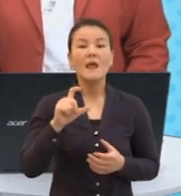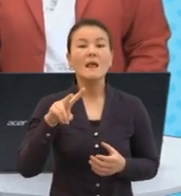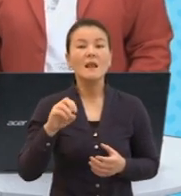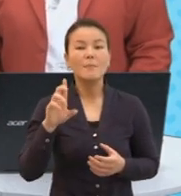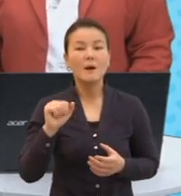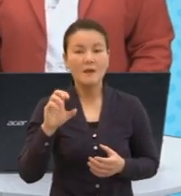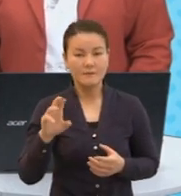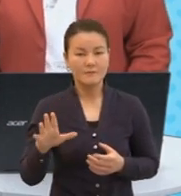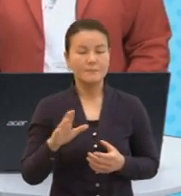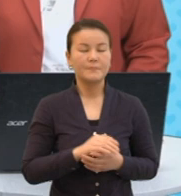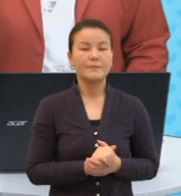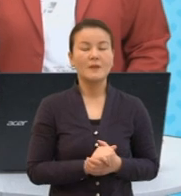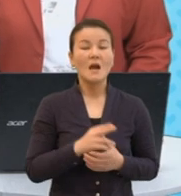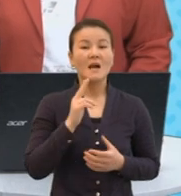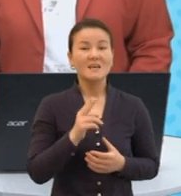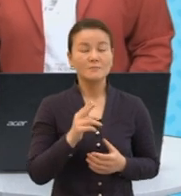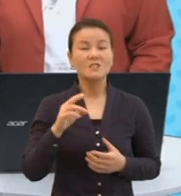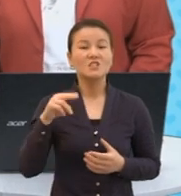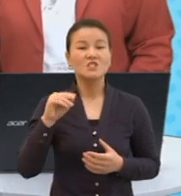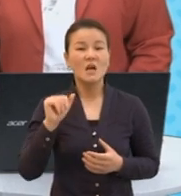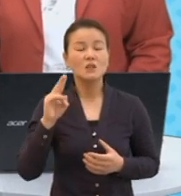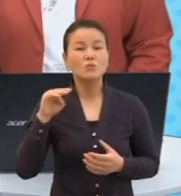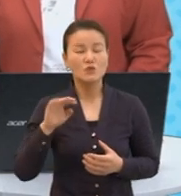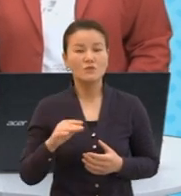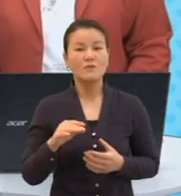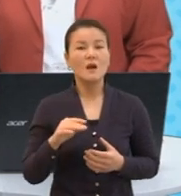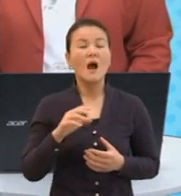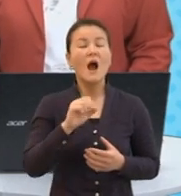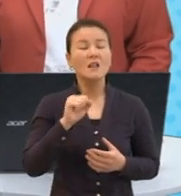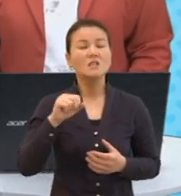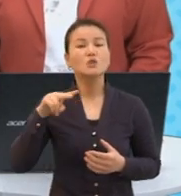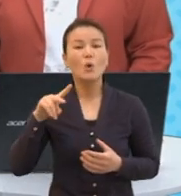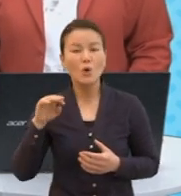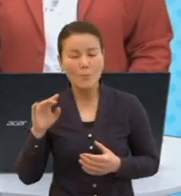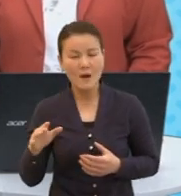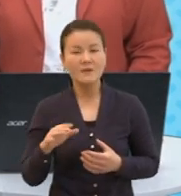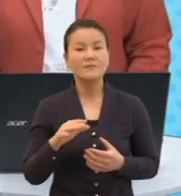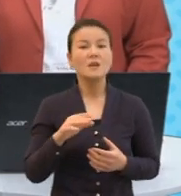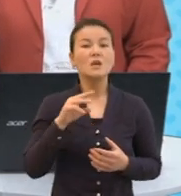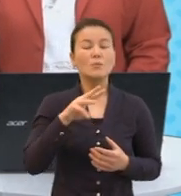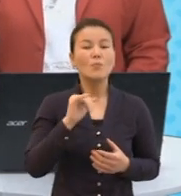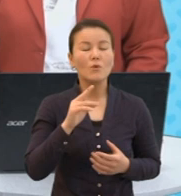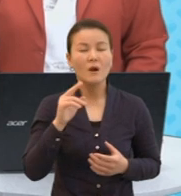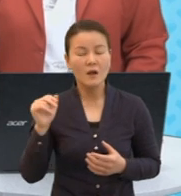Элибаев. Касымалы Джантошев, Алы Такамбаев, Мукай Элибаев